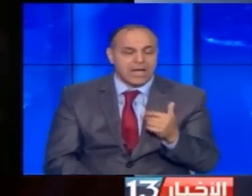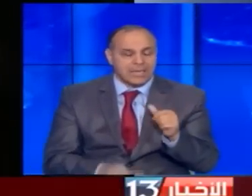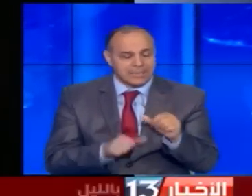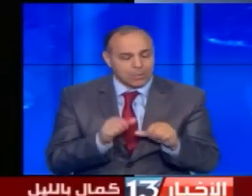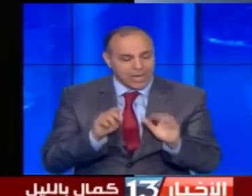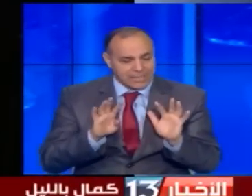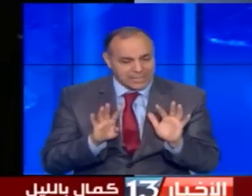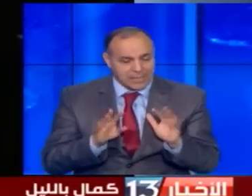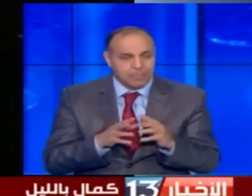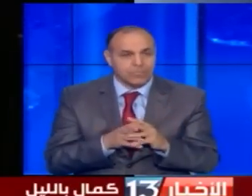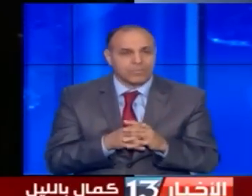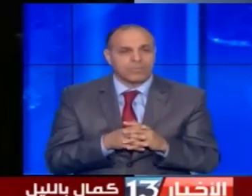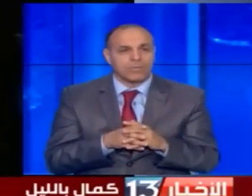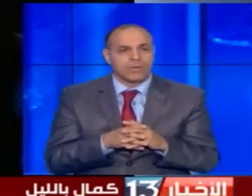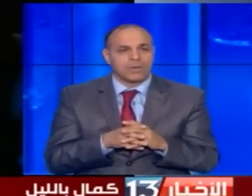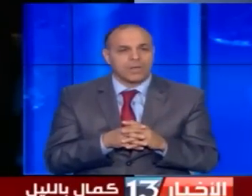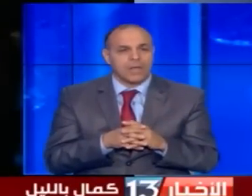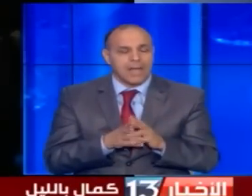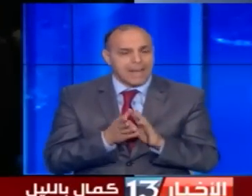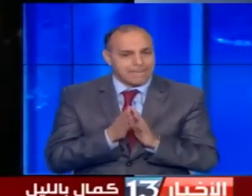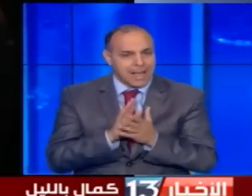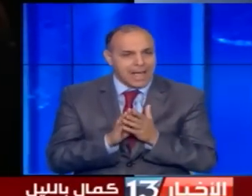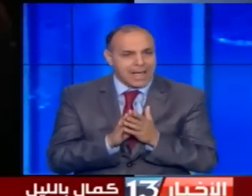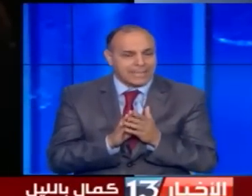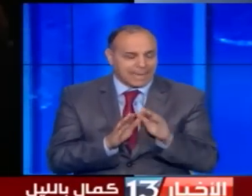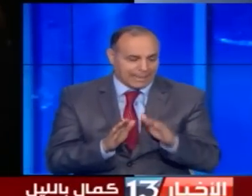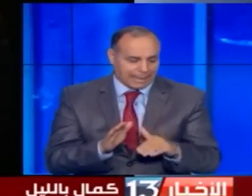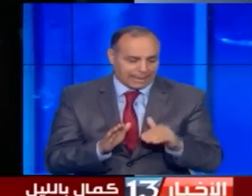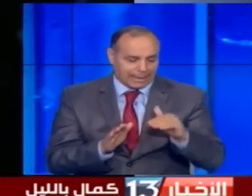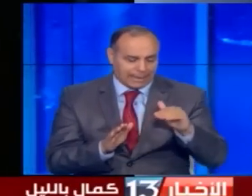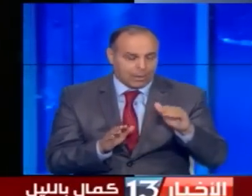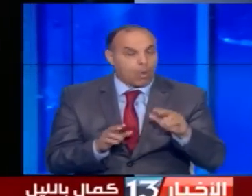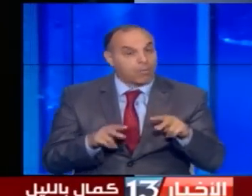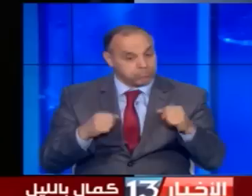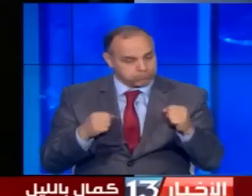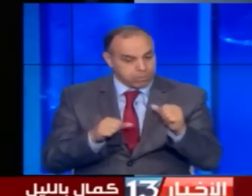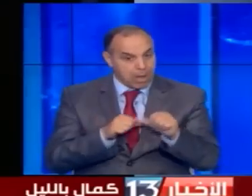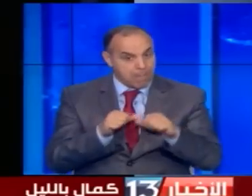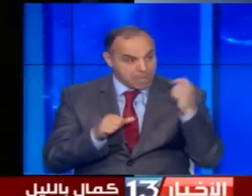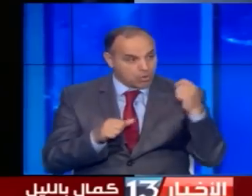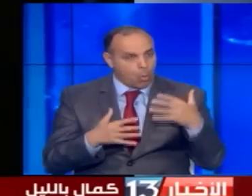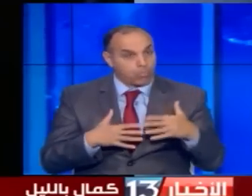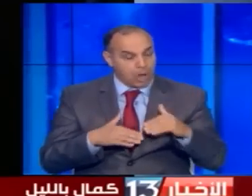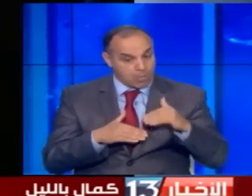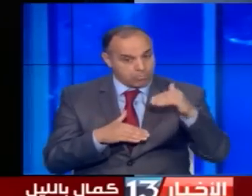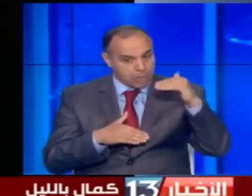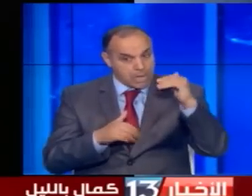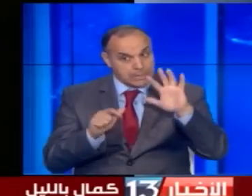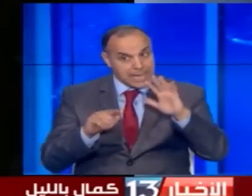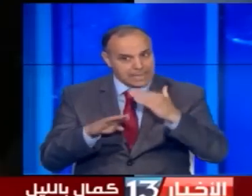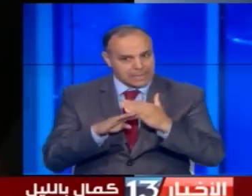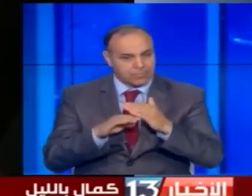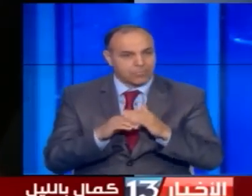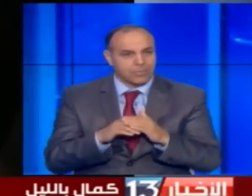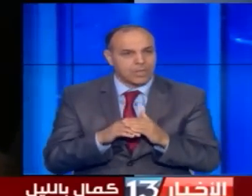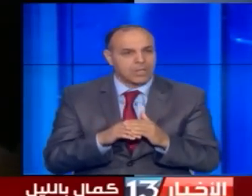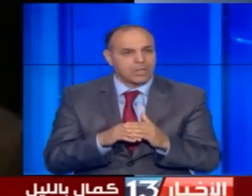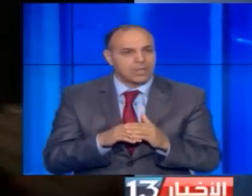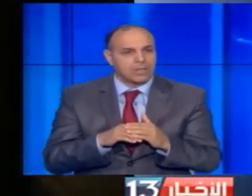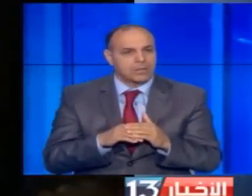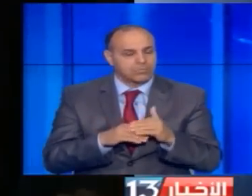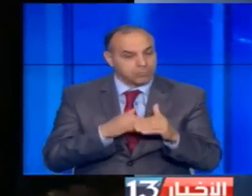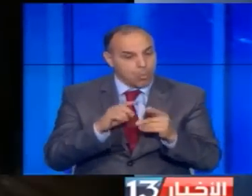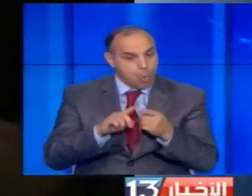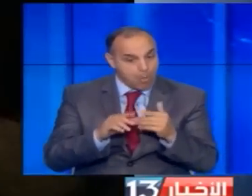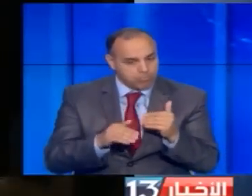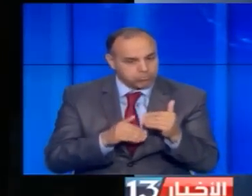نتاعه، معناها ما عادش توا وليد صغير ولا يشد روحه للمهرجان، صفك وإنه هو ونمشي ياخذ